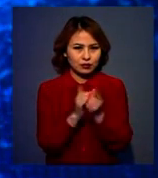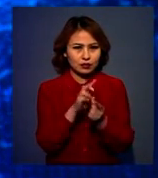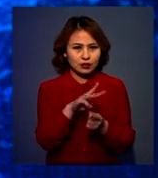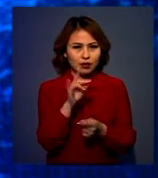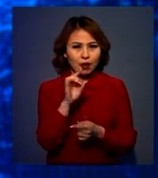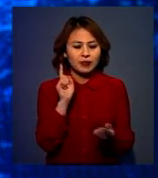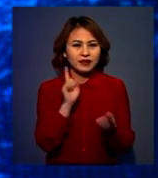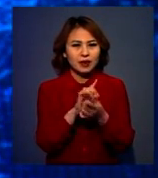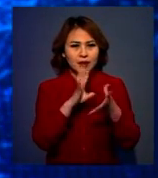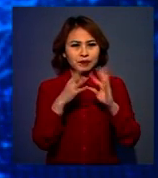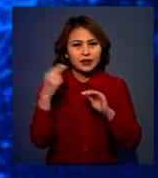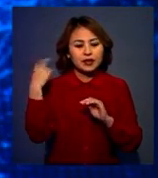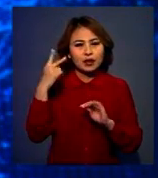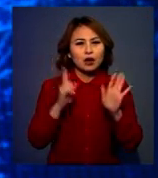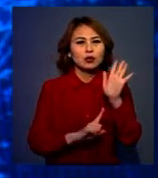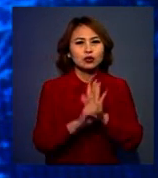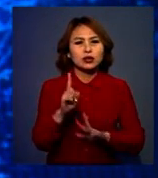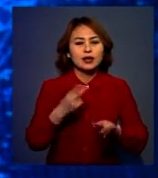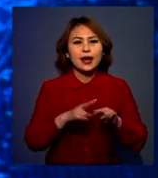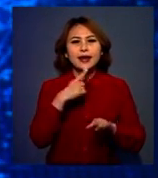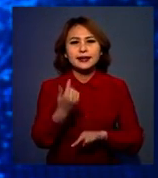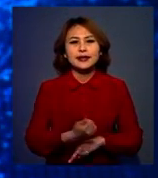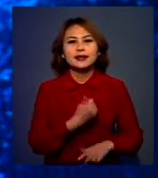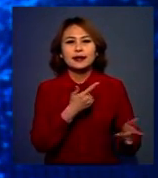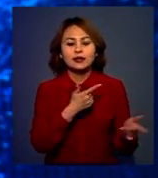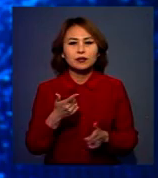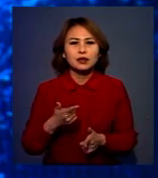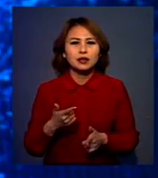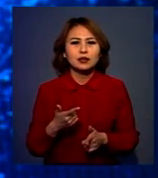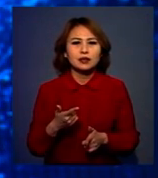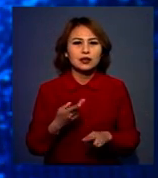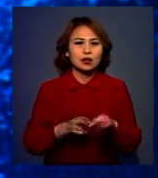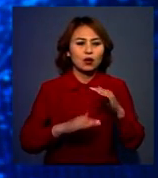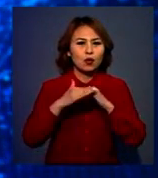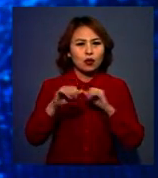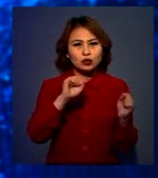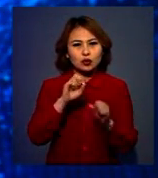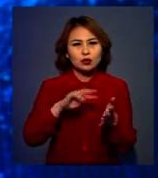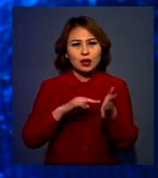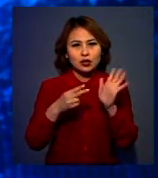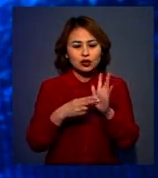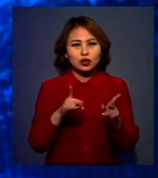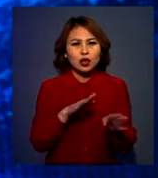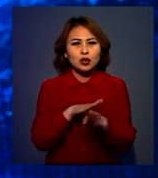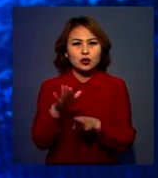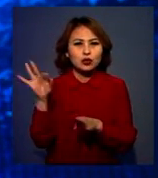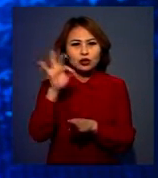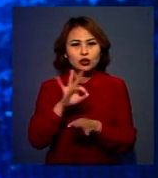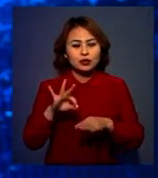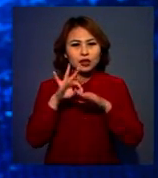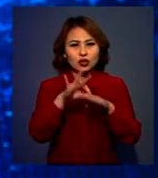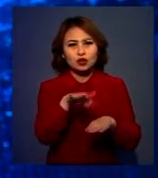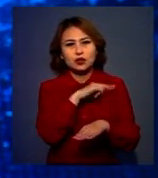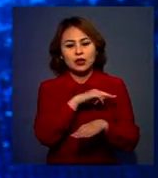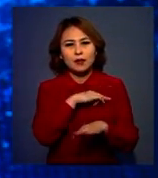Мұрат Бектановты қабылдады. Президентке қарулы күштердің әскери дайындығы мен елімізді қорғау жоспарларын жүзеге асыру жөнінде